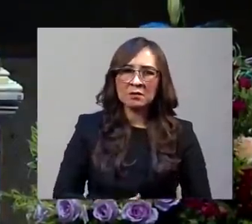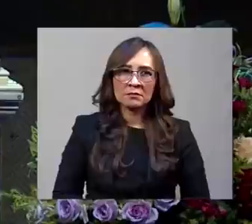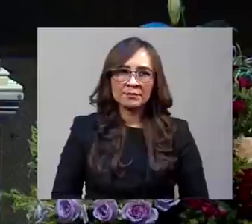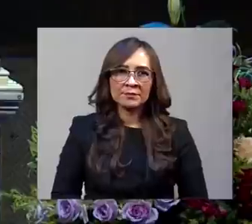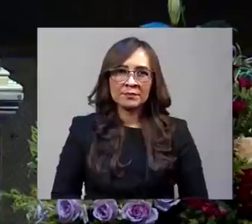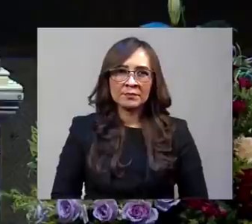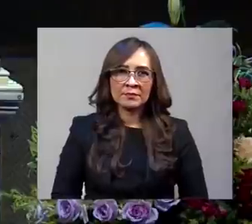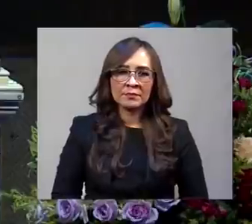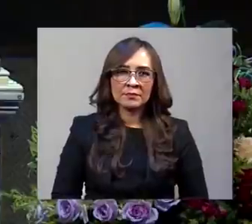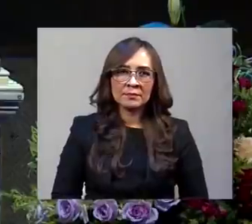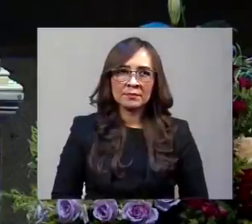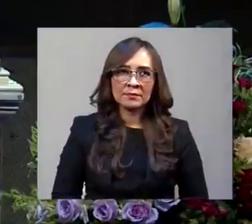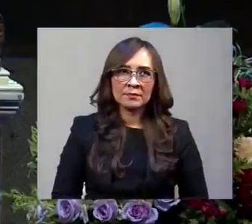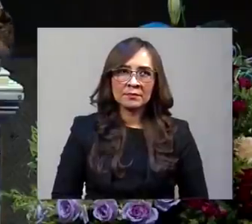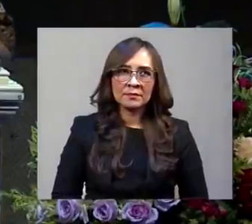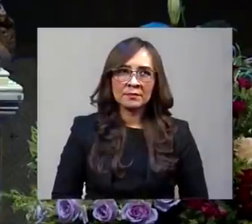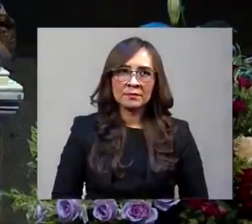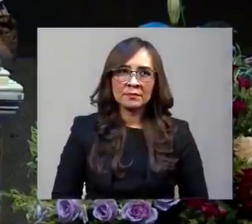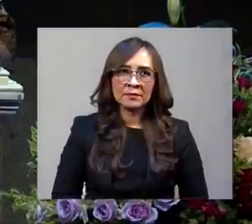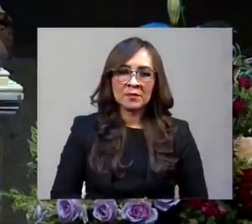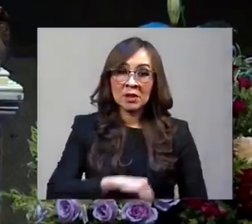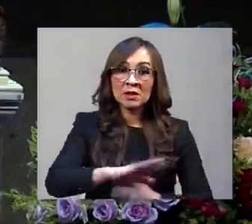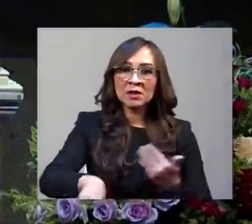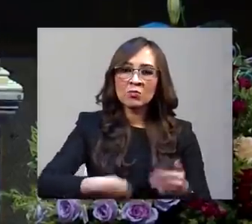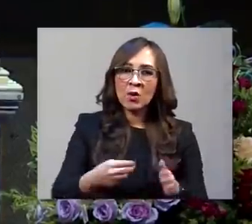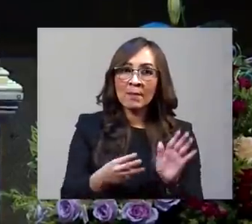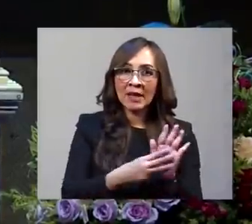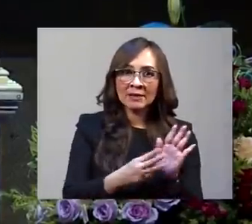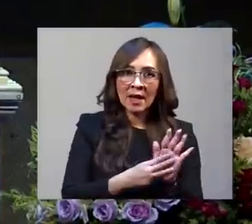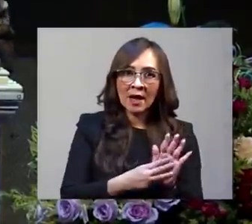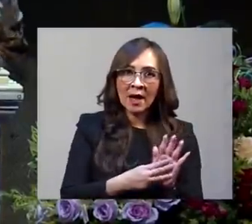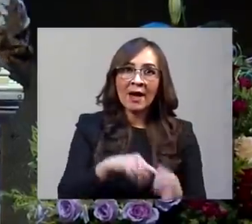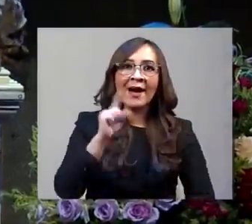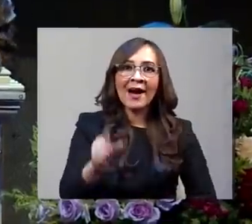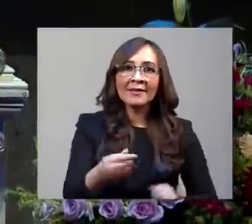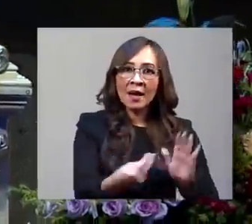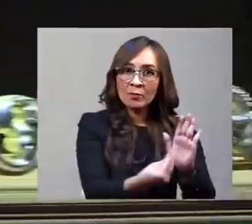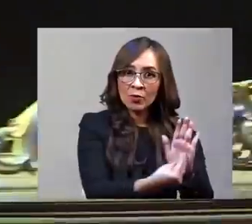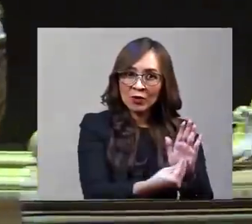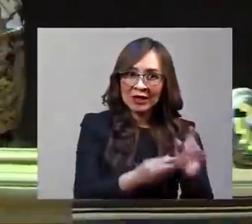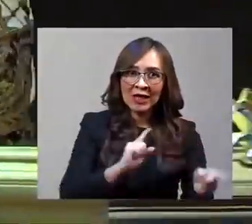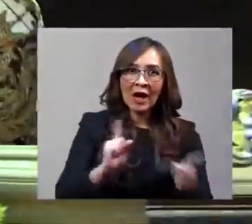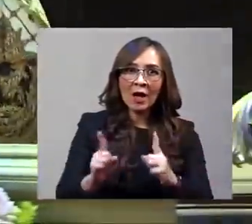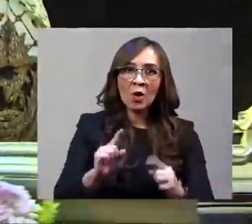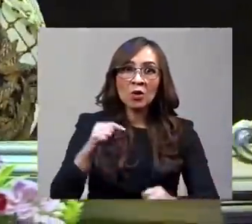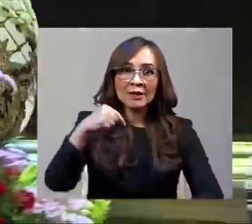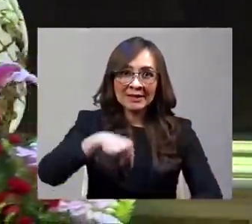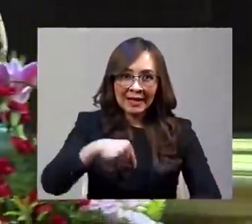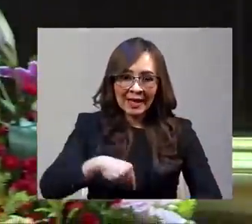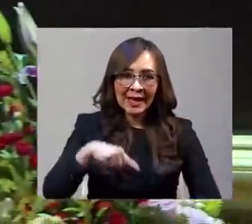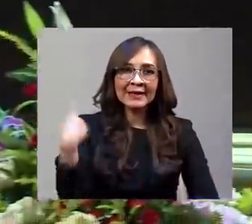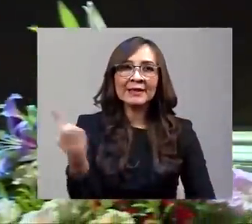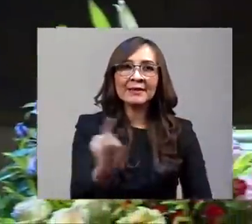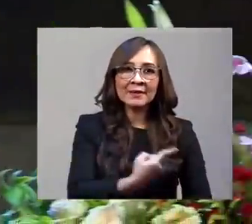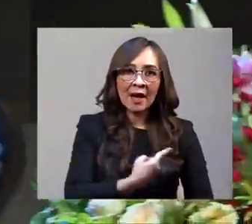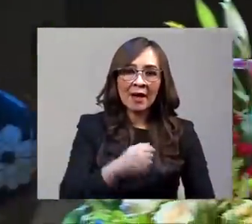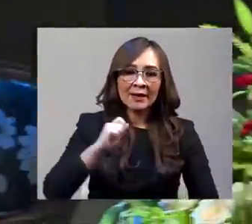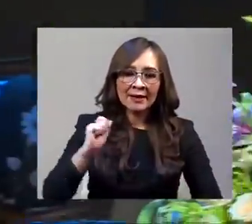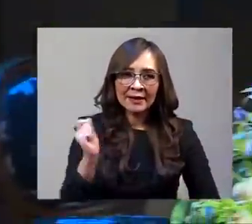bahkan pengkhianatan di sekitar kita hanya bukti kita masih ada di dunia. Karena kita masih ada di dunia, kita menghadapi masalah, menghadapi persoalan,